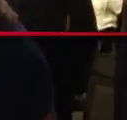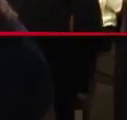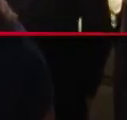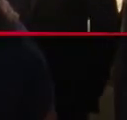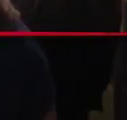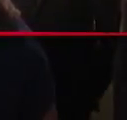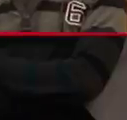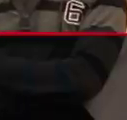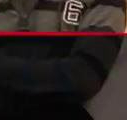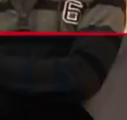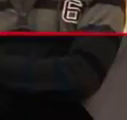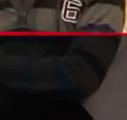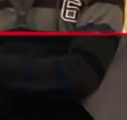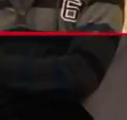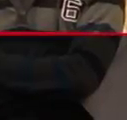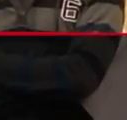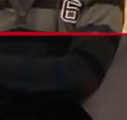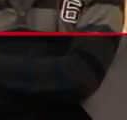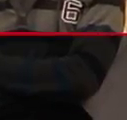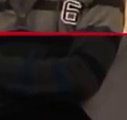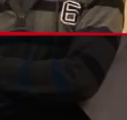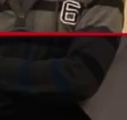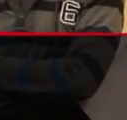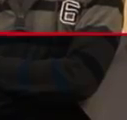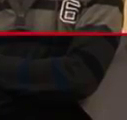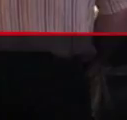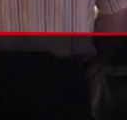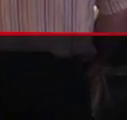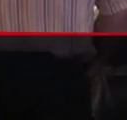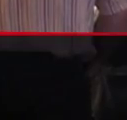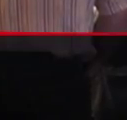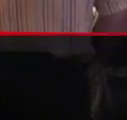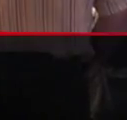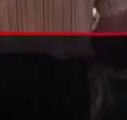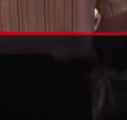batzorde teknikoak ezarriko duen 340 eurotik 1250 eurora